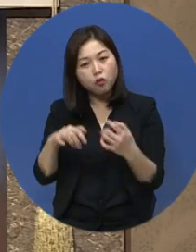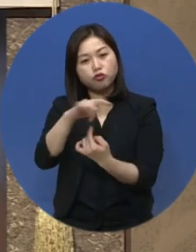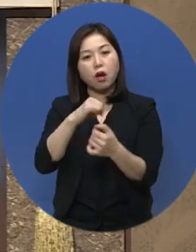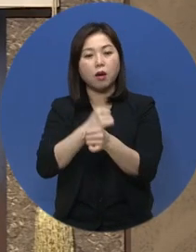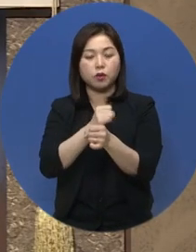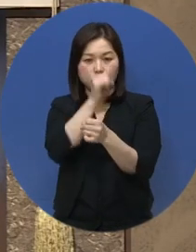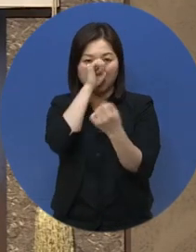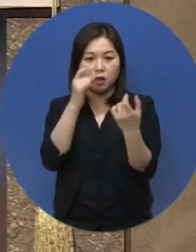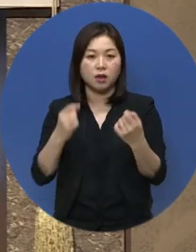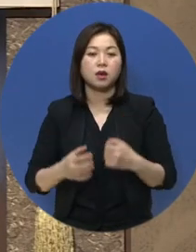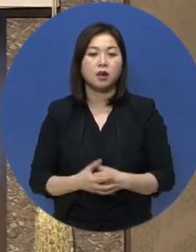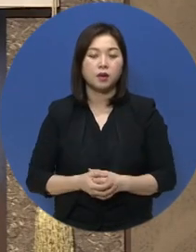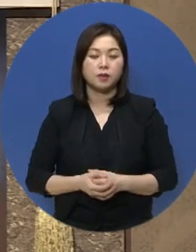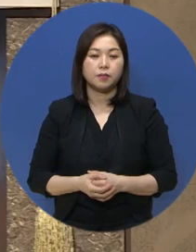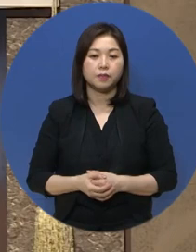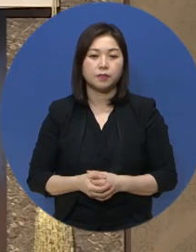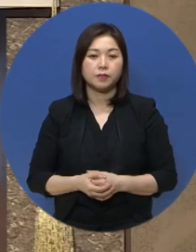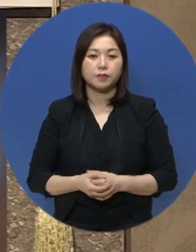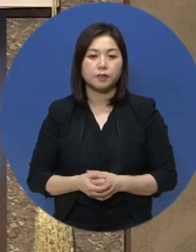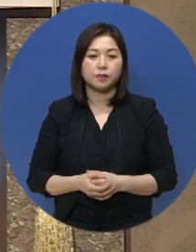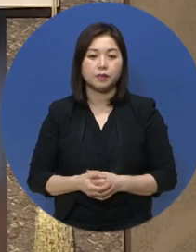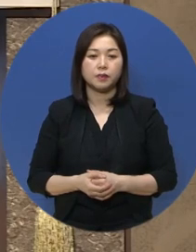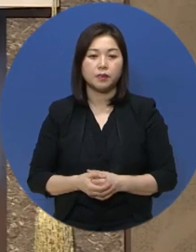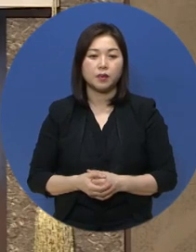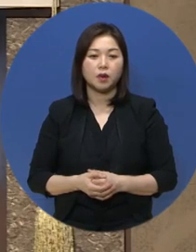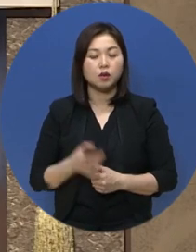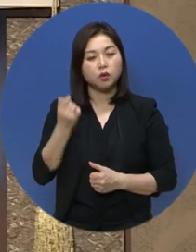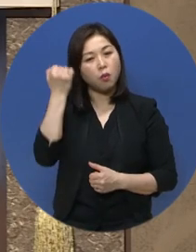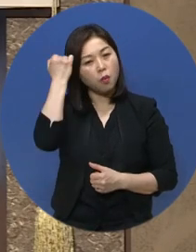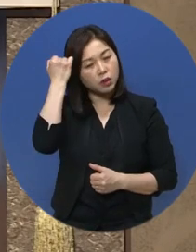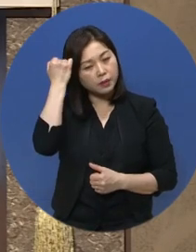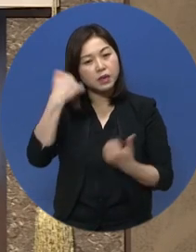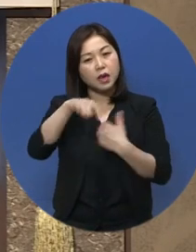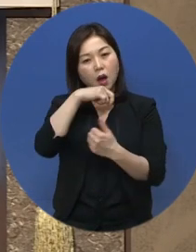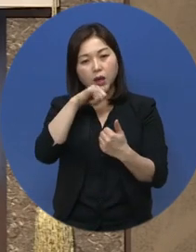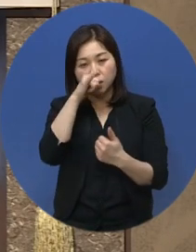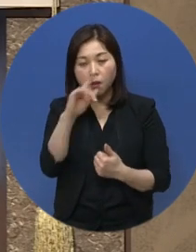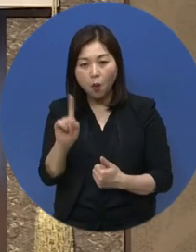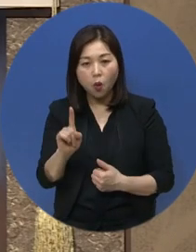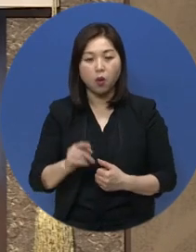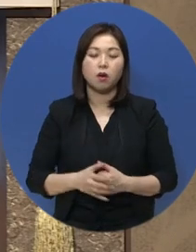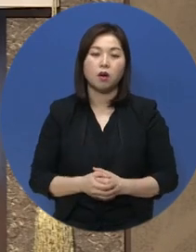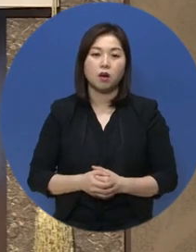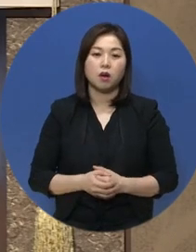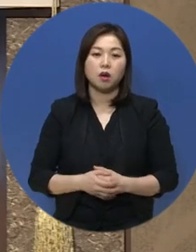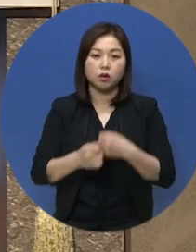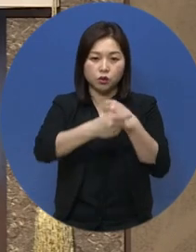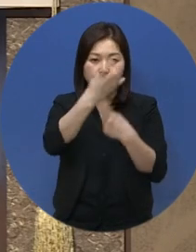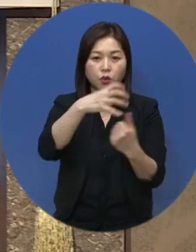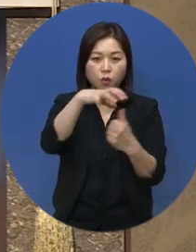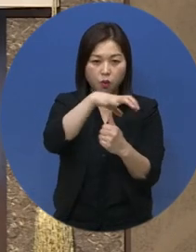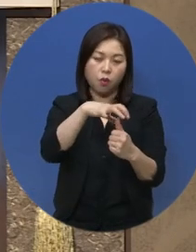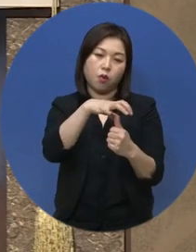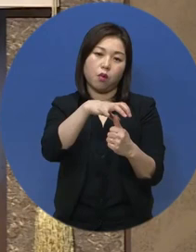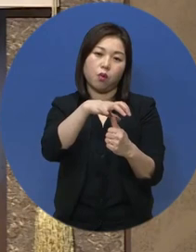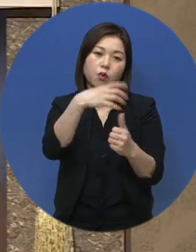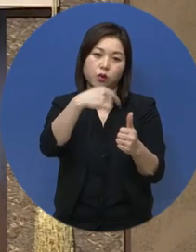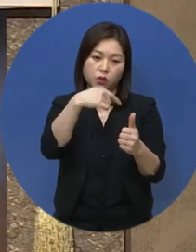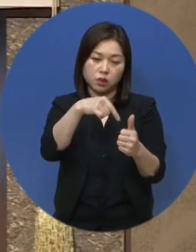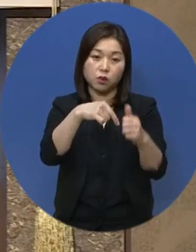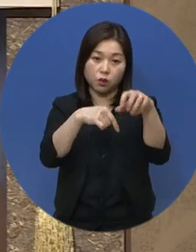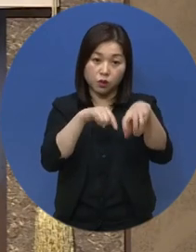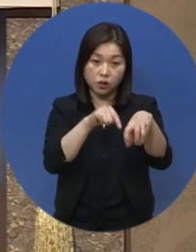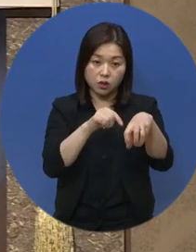배경이 되는 게요. 예. 조금 복잡하기는 한데 네. 그 초등 돌봄 교실을